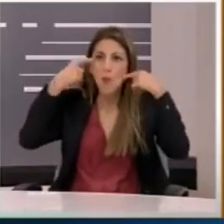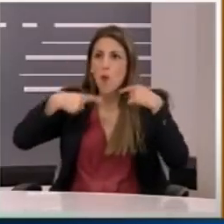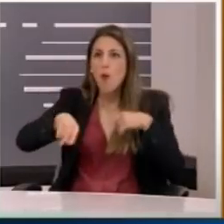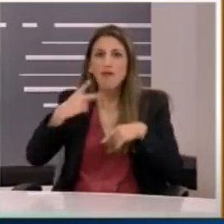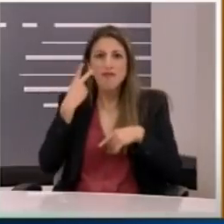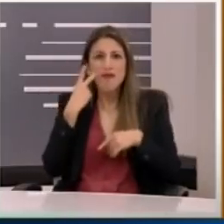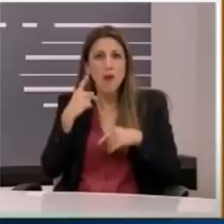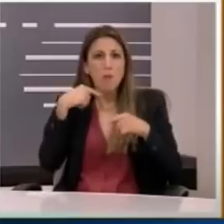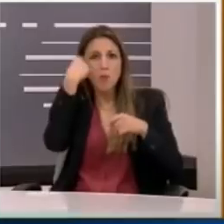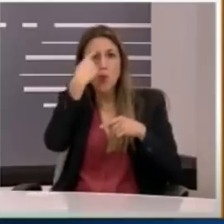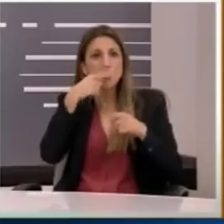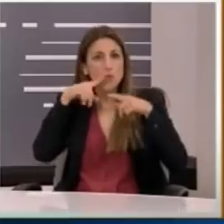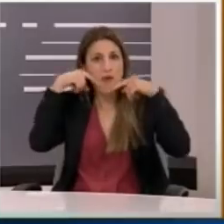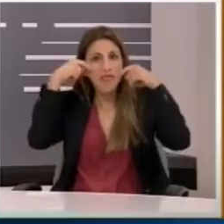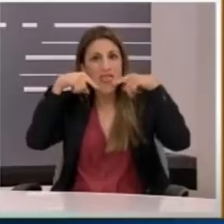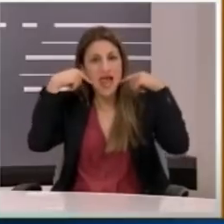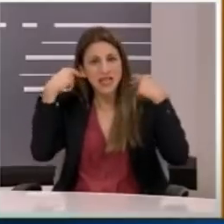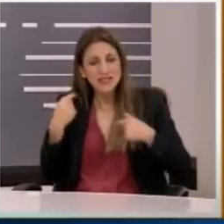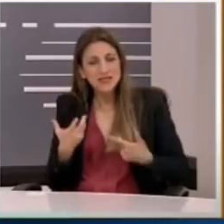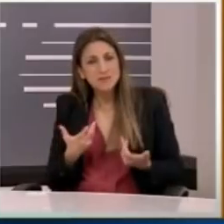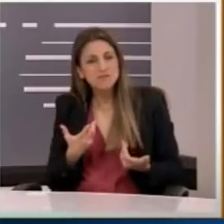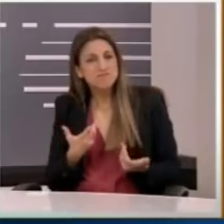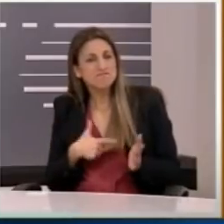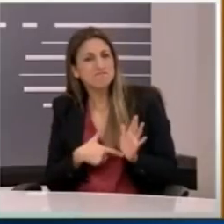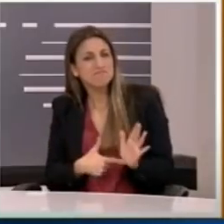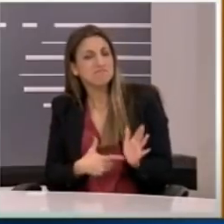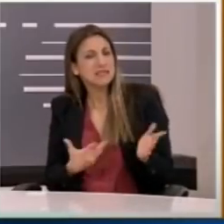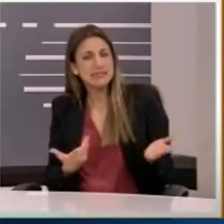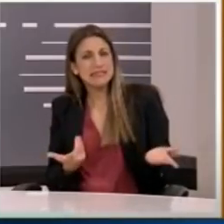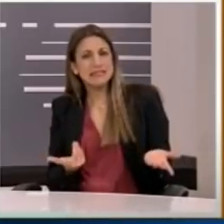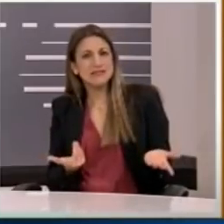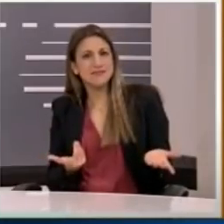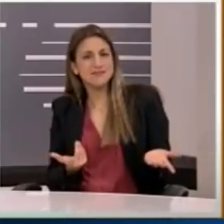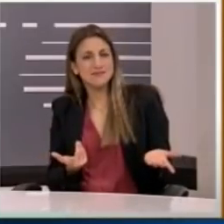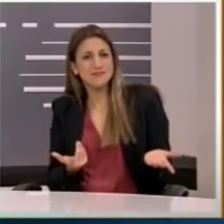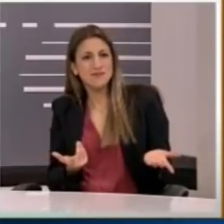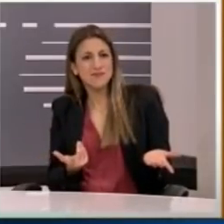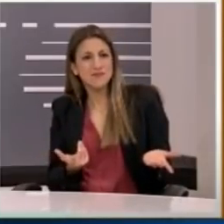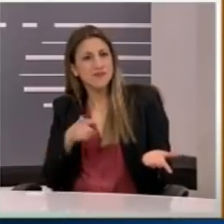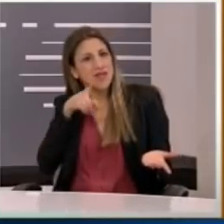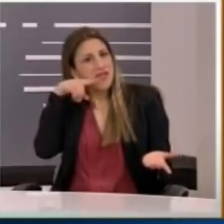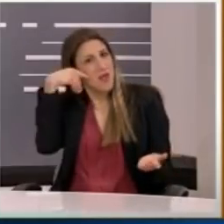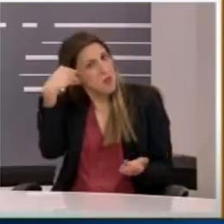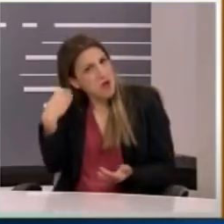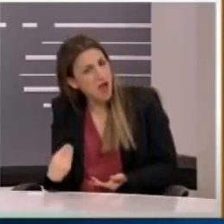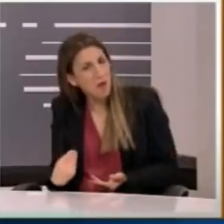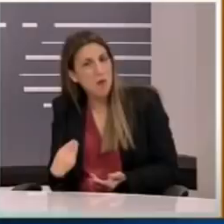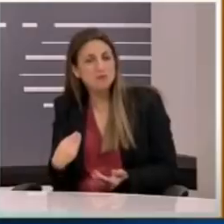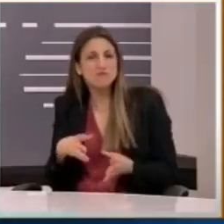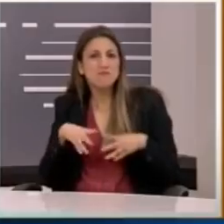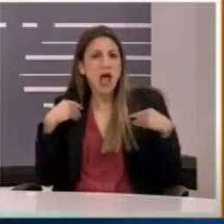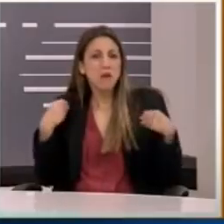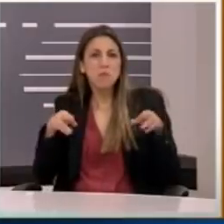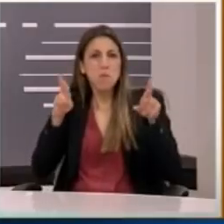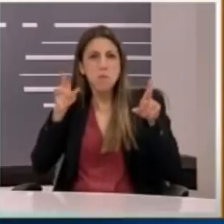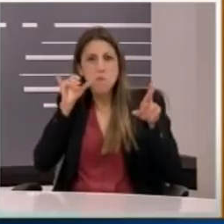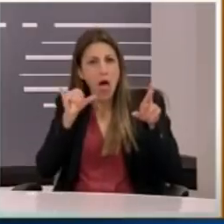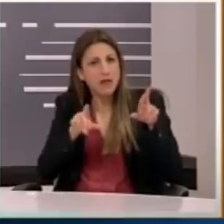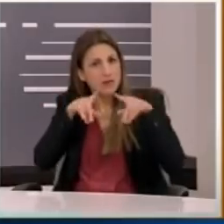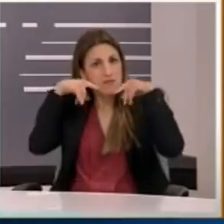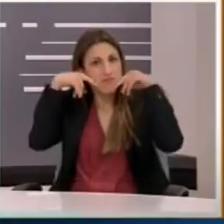Πραγματικά, αυτό το γέλιο σας είναι τόσο καλό το γέλιο σας. Εύχομαι πάντα να χαίρεστε